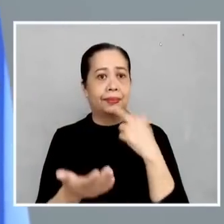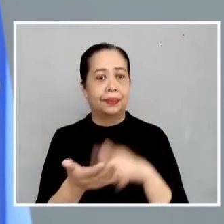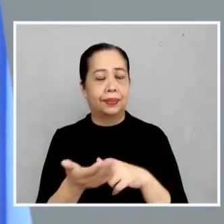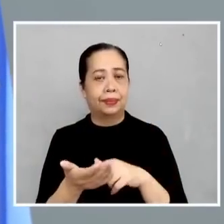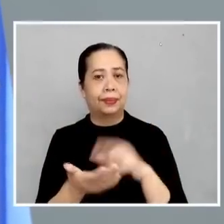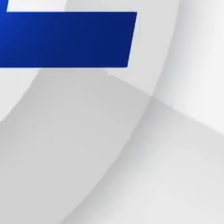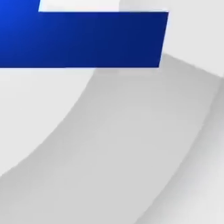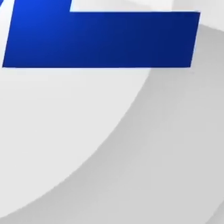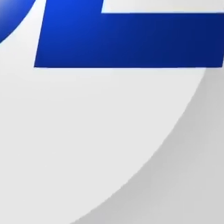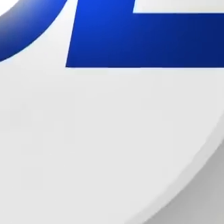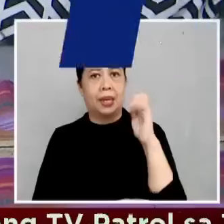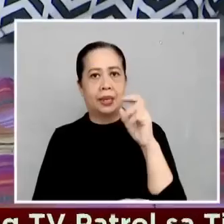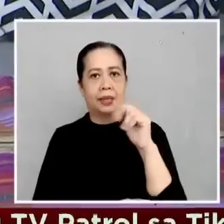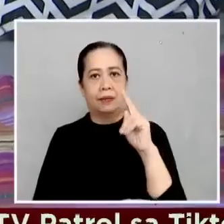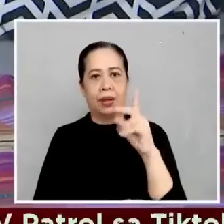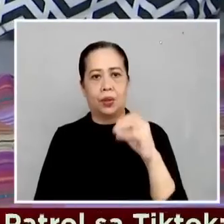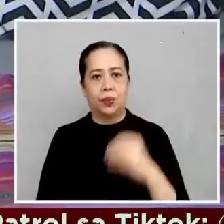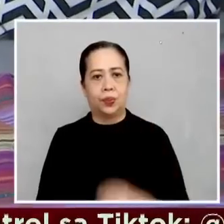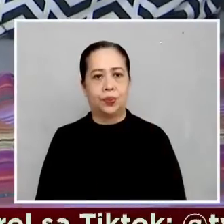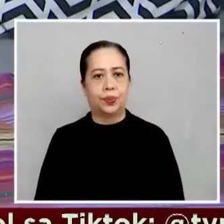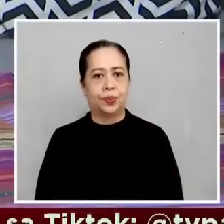Navali.